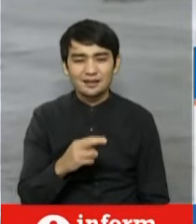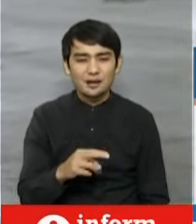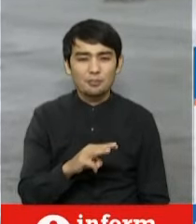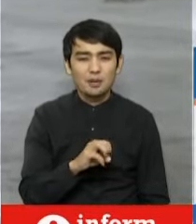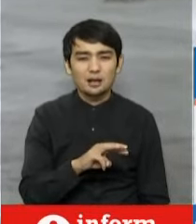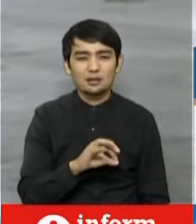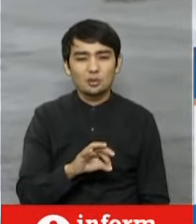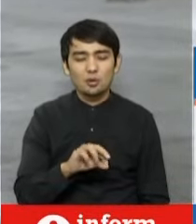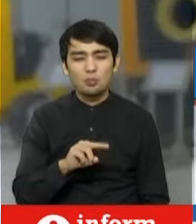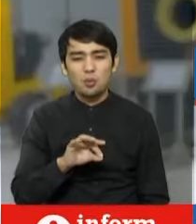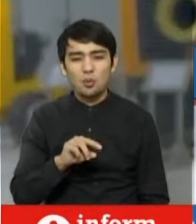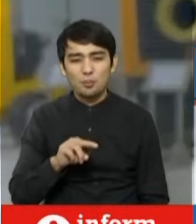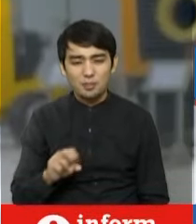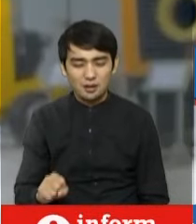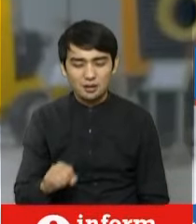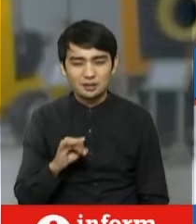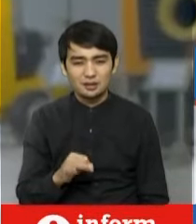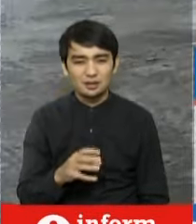61 плавательное средство.